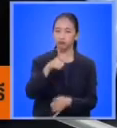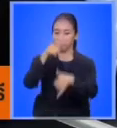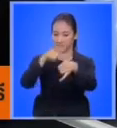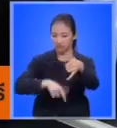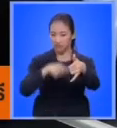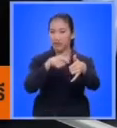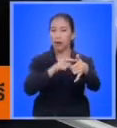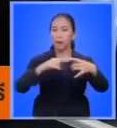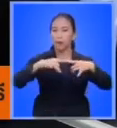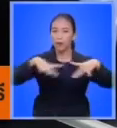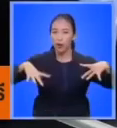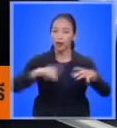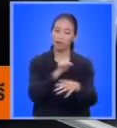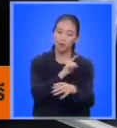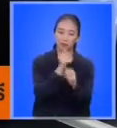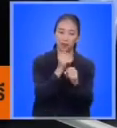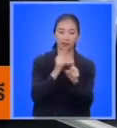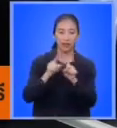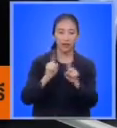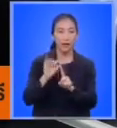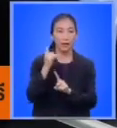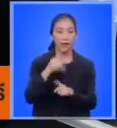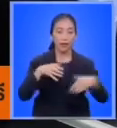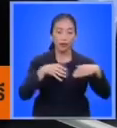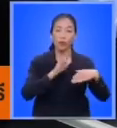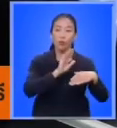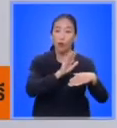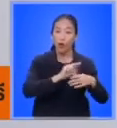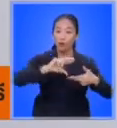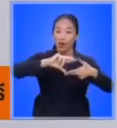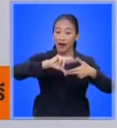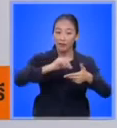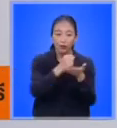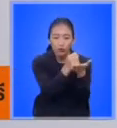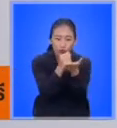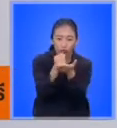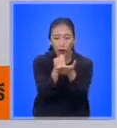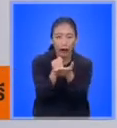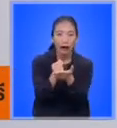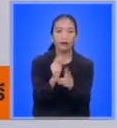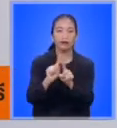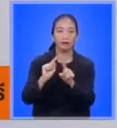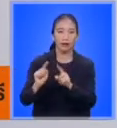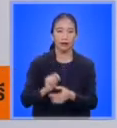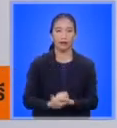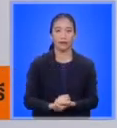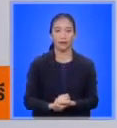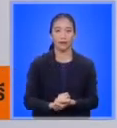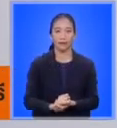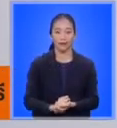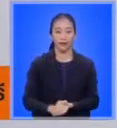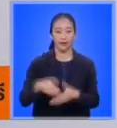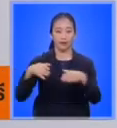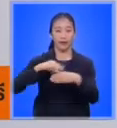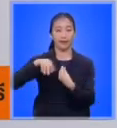ที่และการใช้อำนาจช่วยเหลือพรรคพวกในพรรคพลังประชารัฐครับขณะที่พรรคเศรษฐกิจใหม่โดยนายสุภดิษฐ์อากาศ